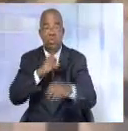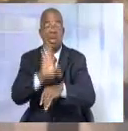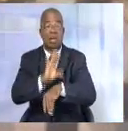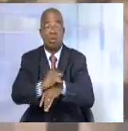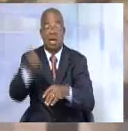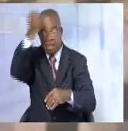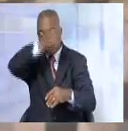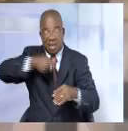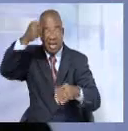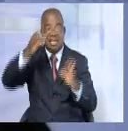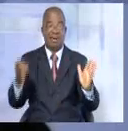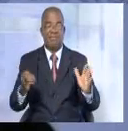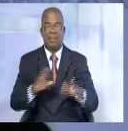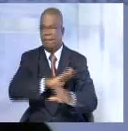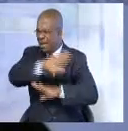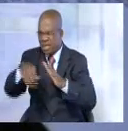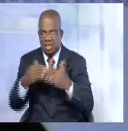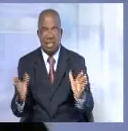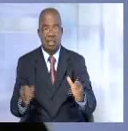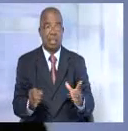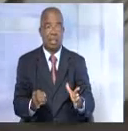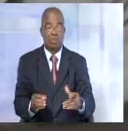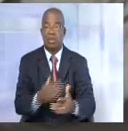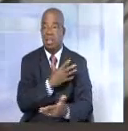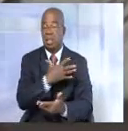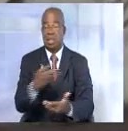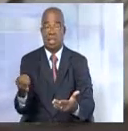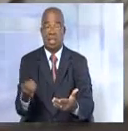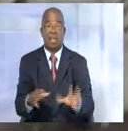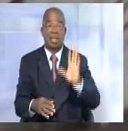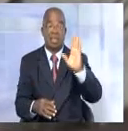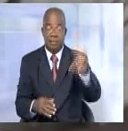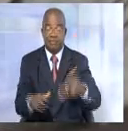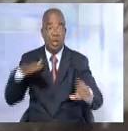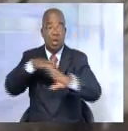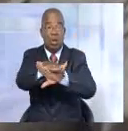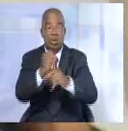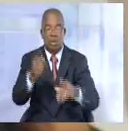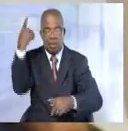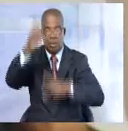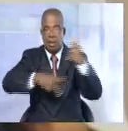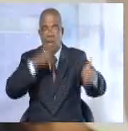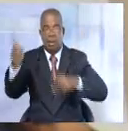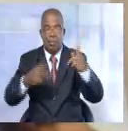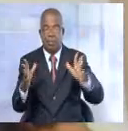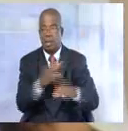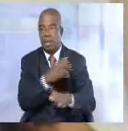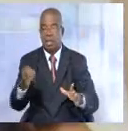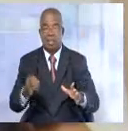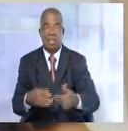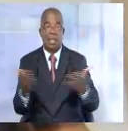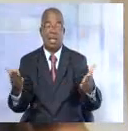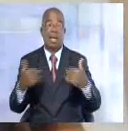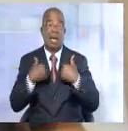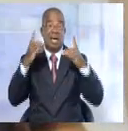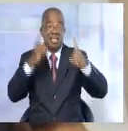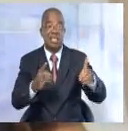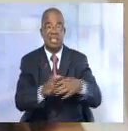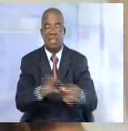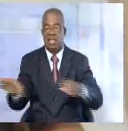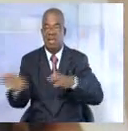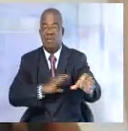pénale internationale et de l'ONUCI. Pilotant cette activité ici, le Fonds des Nations Unies pour la population, UNFPA, s'est engagé par l'entremise de